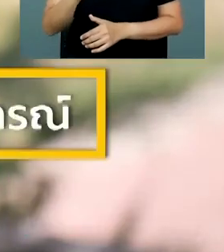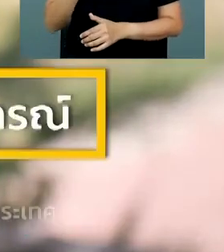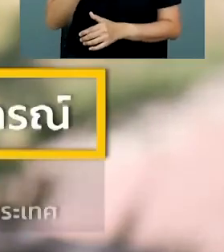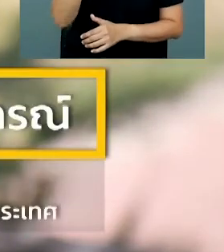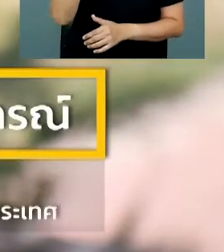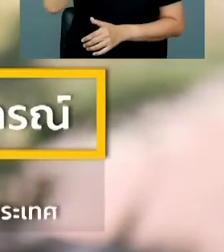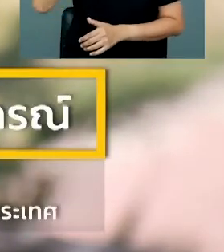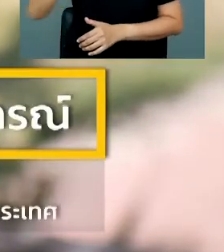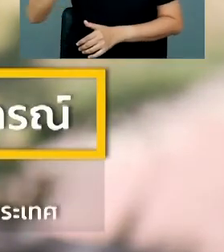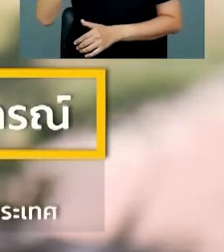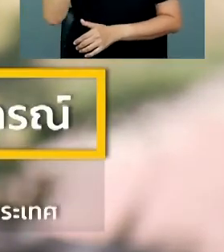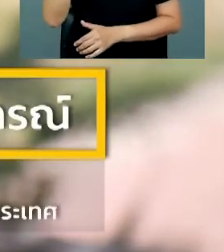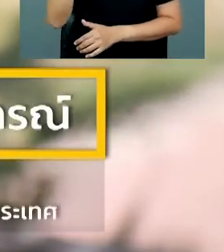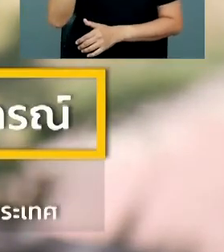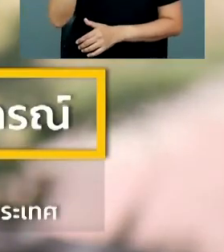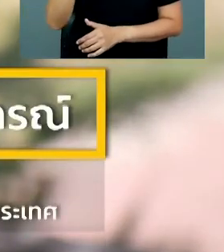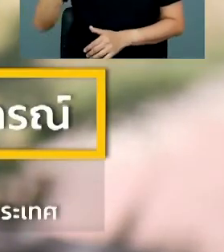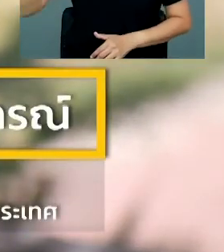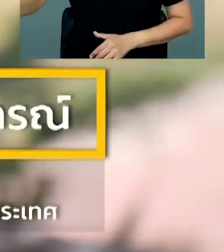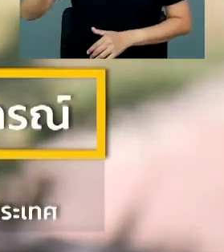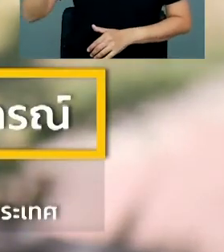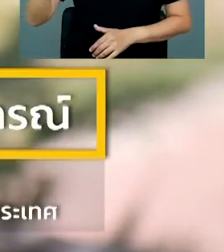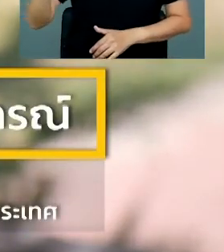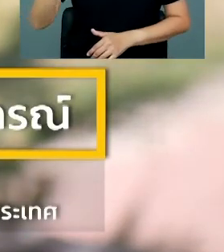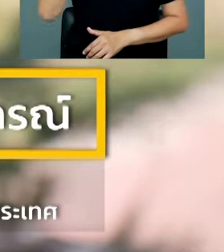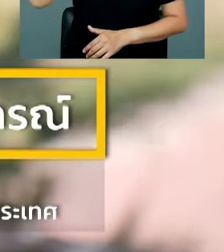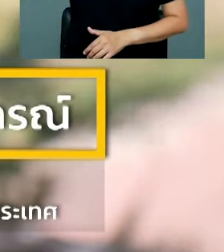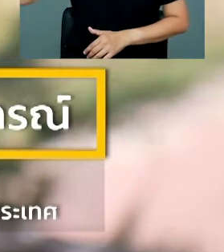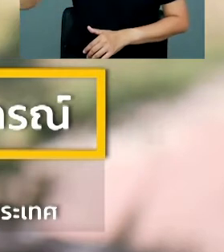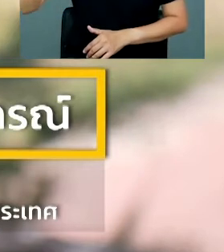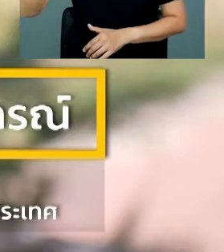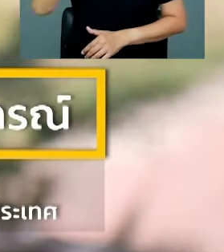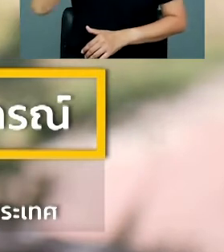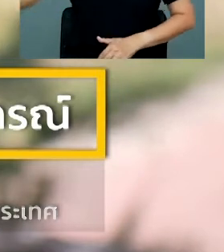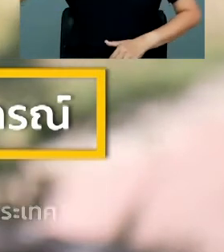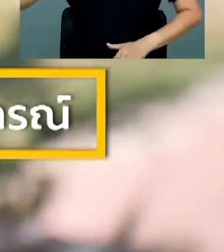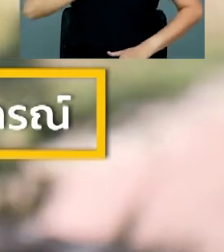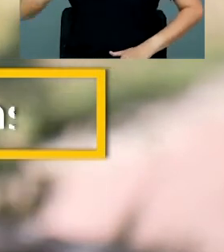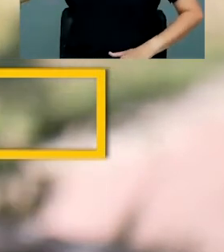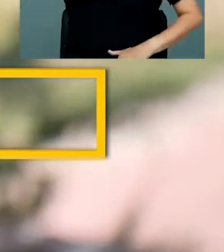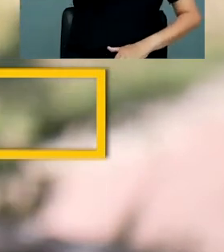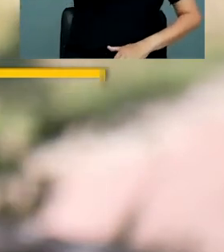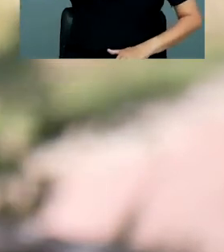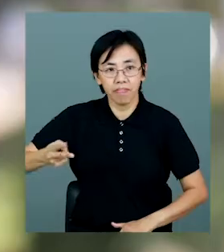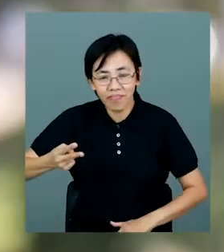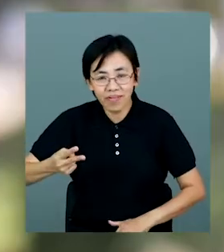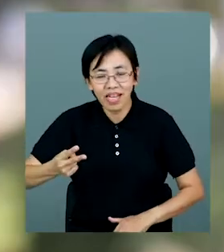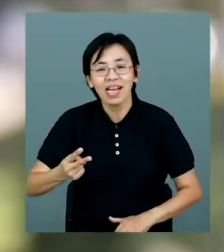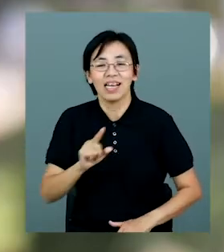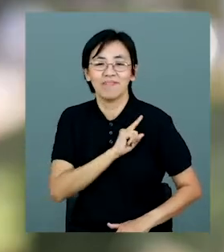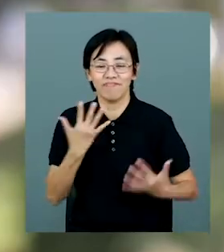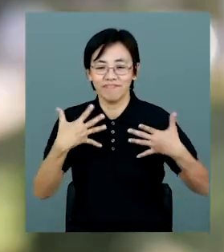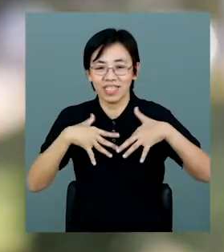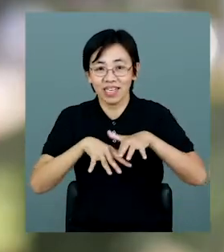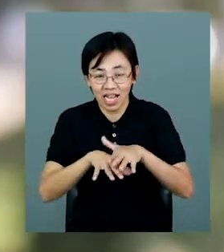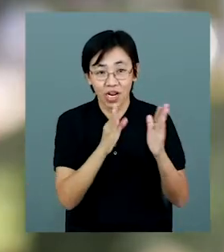นนะคะอาจจะพูดภาษาไทยไม่ได้แต่ตัวพสตเนี่ยยังไงก็ต้องพูดภาษาไทยได้เพราะว่าเป็นล่ามแปลภาษาใช่ไหมคะเขาก็จะเป็นตัว